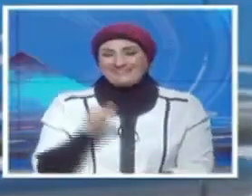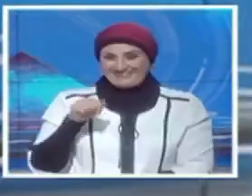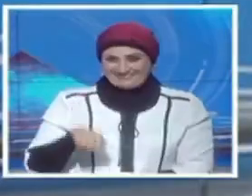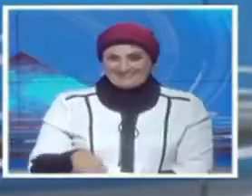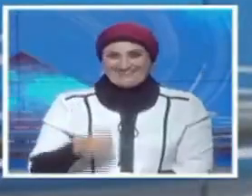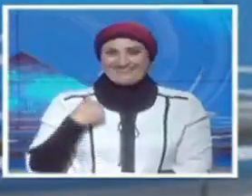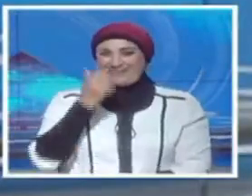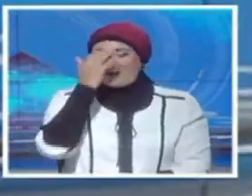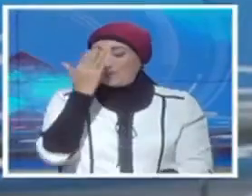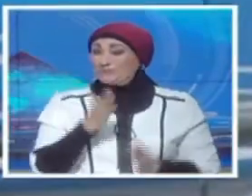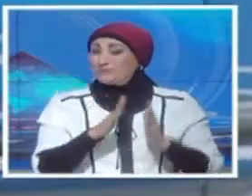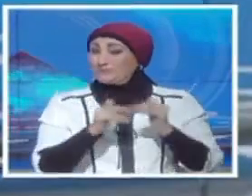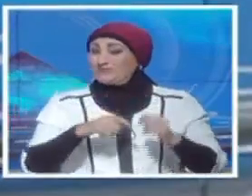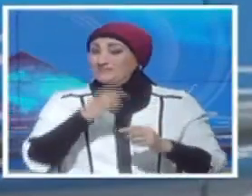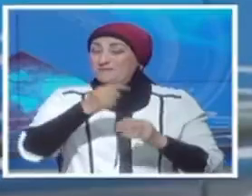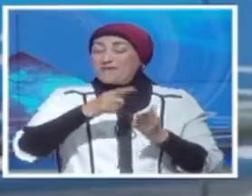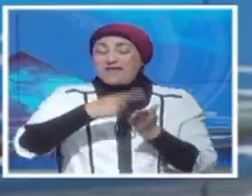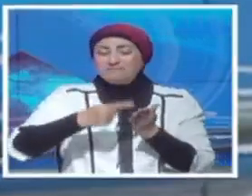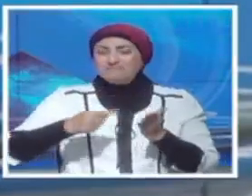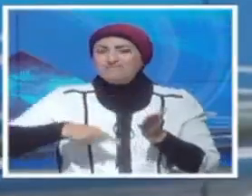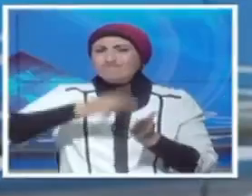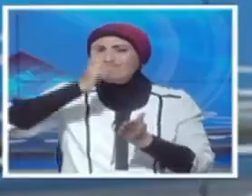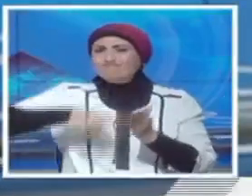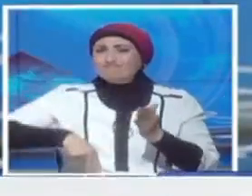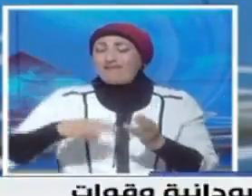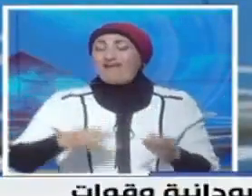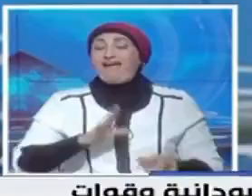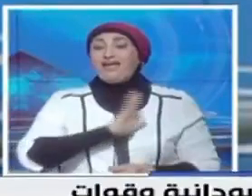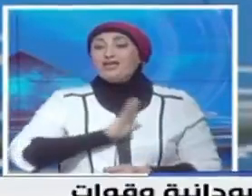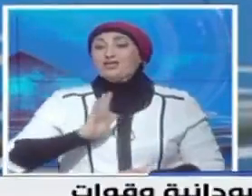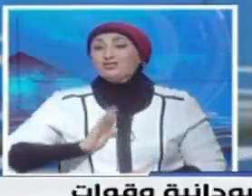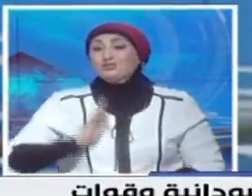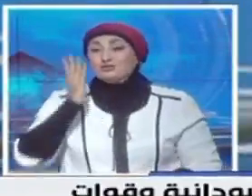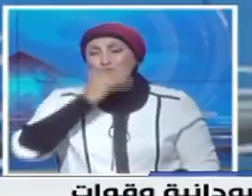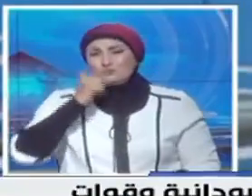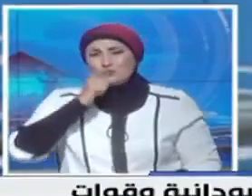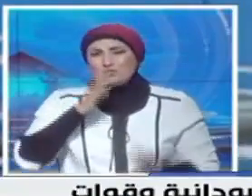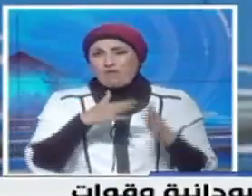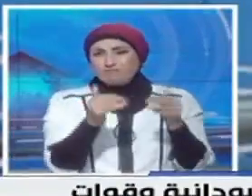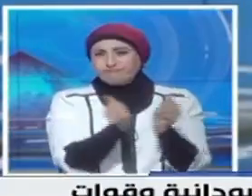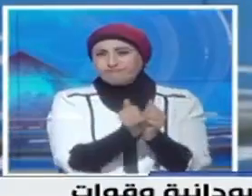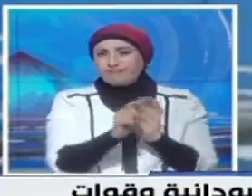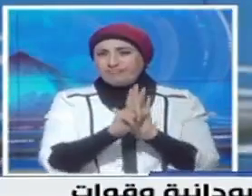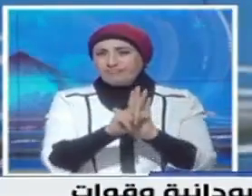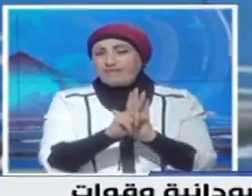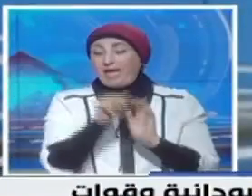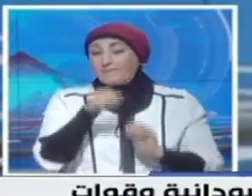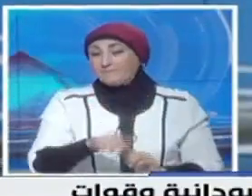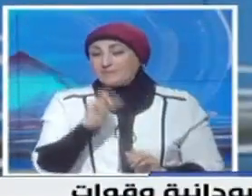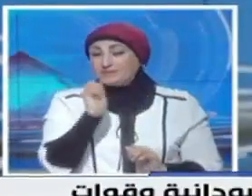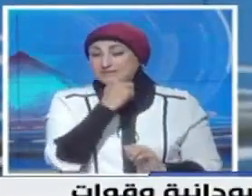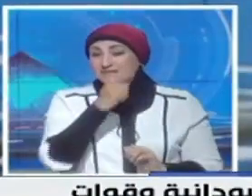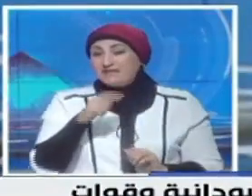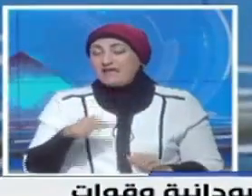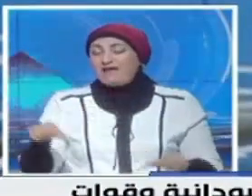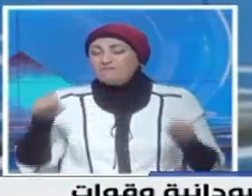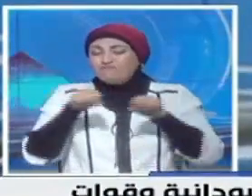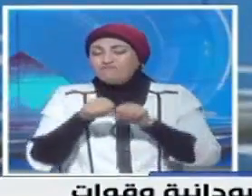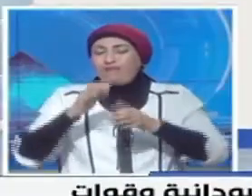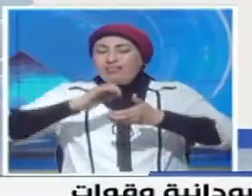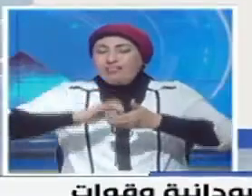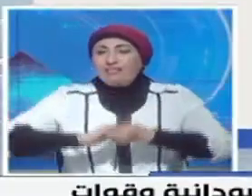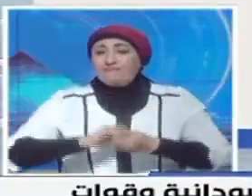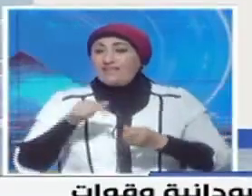إذن رحبت مصر بتوقيع القوات المسلحة السودانية وقوات الدعم السريع إعلان جدة باعتباره